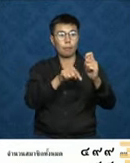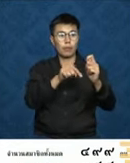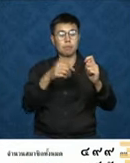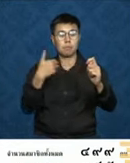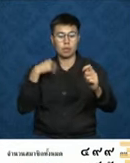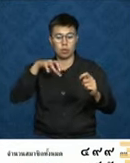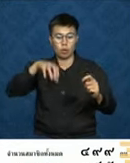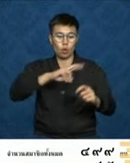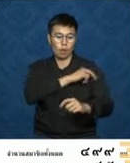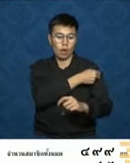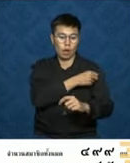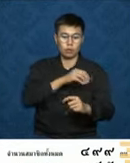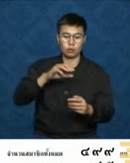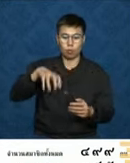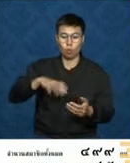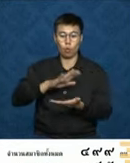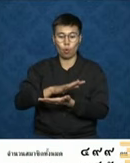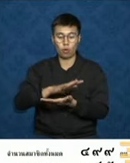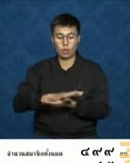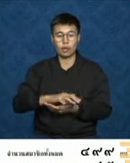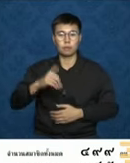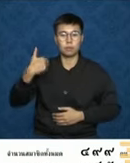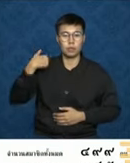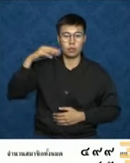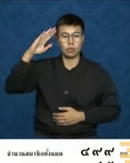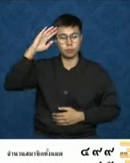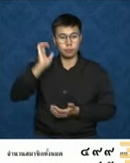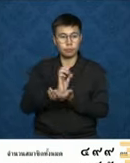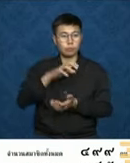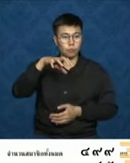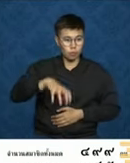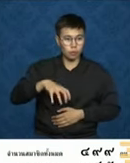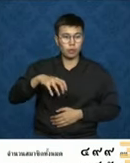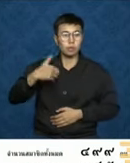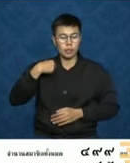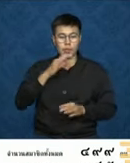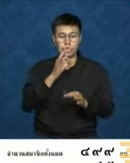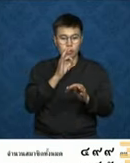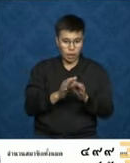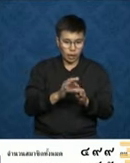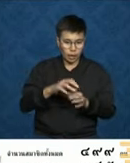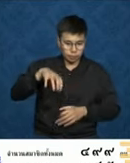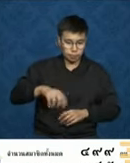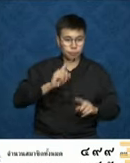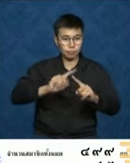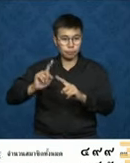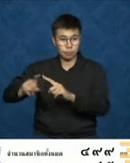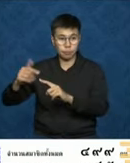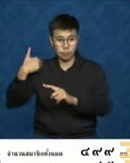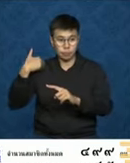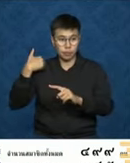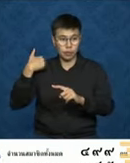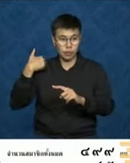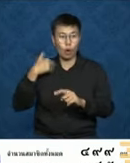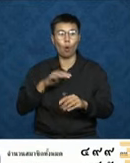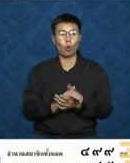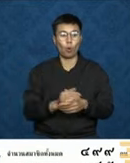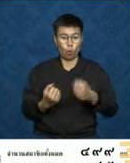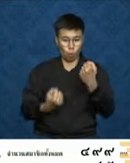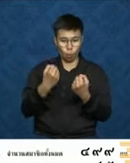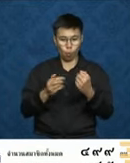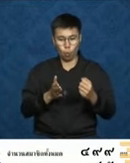พยาบาลโรงเรียนสถานีตำรวจหน่วยงานราชการและธนาคารหลายแห่งทำให้มีรถสัญจรไปมาเป็นจำนวนมาก